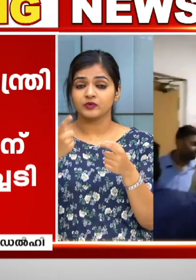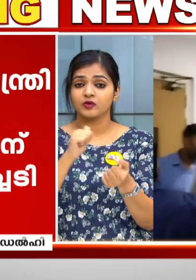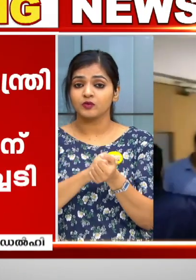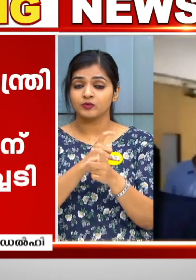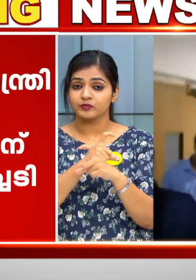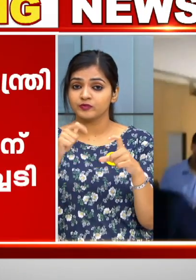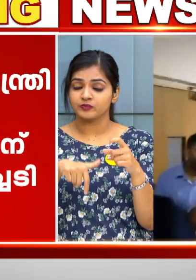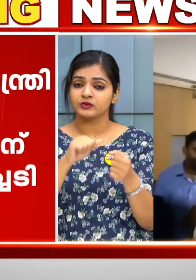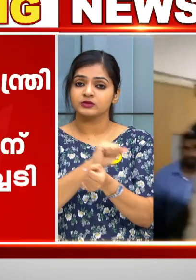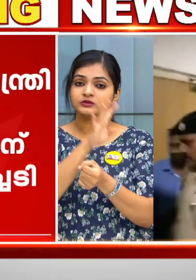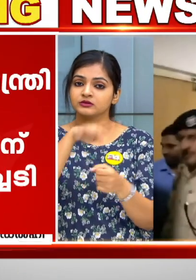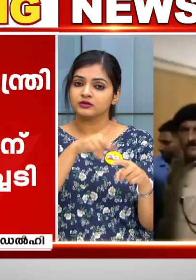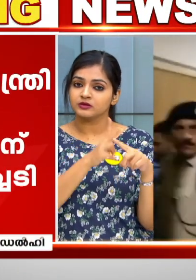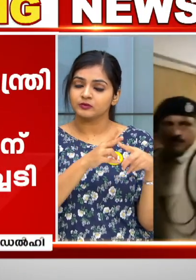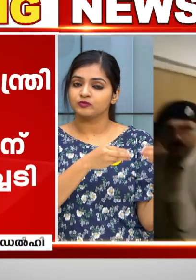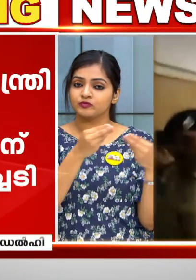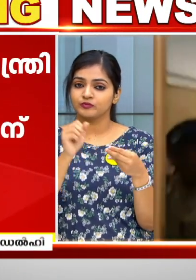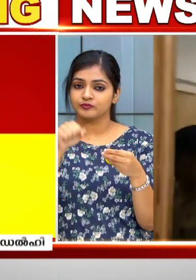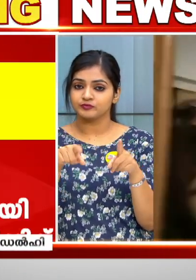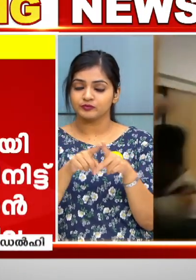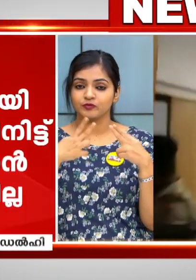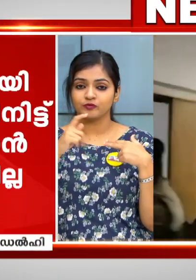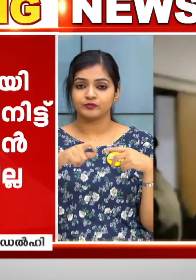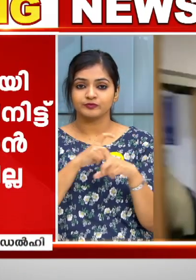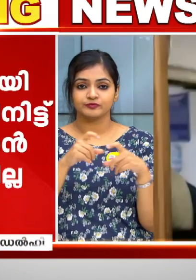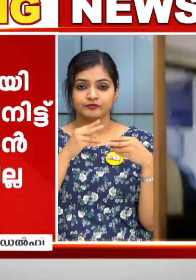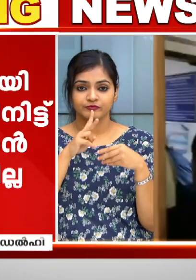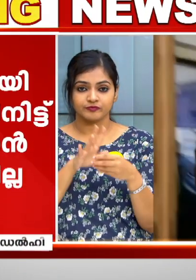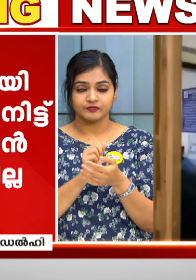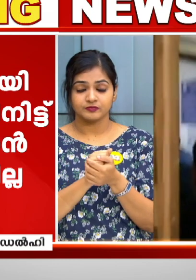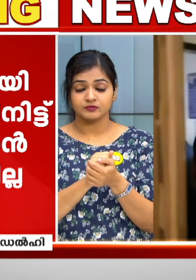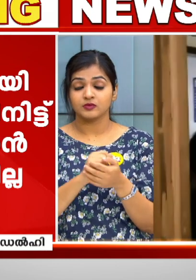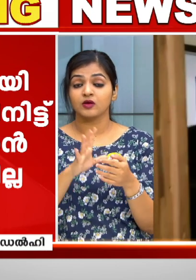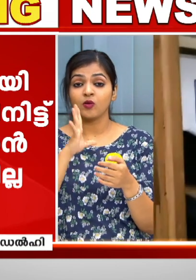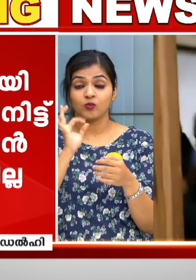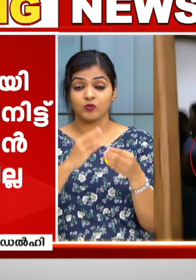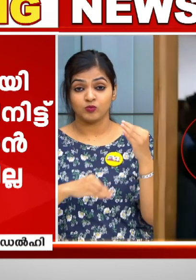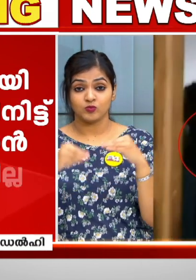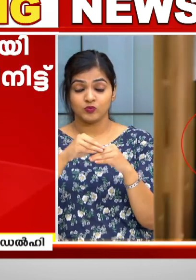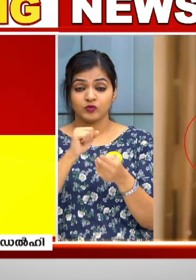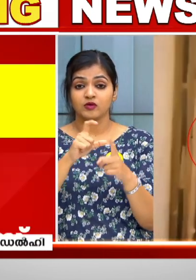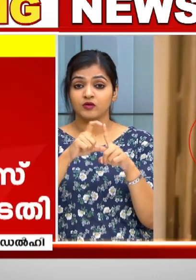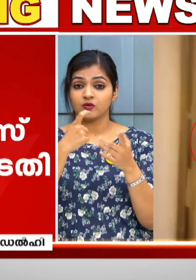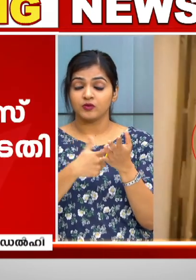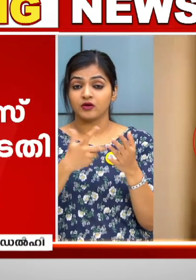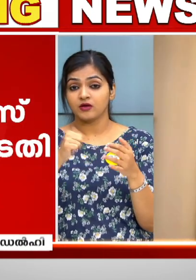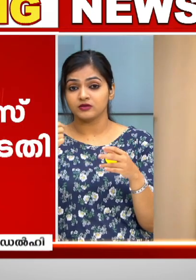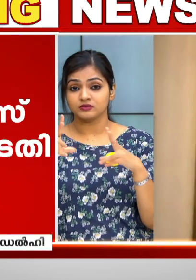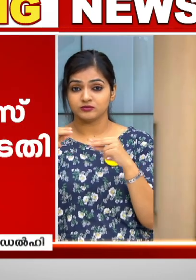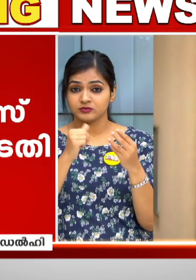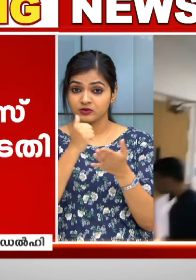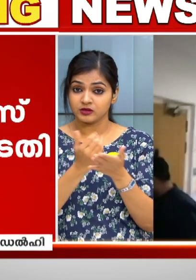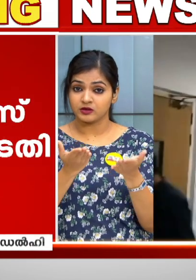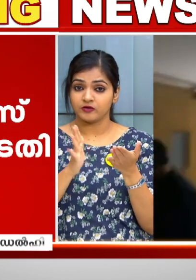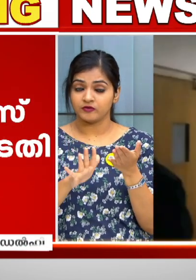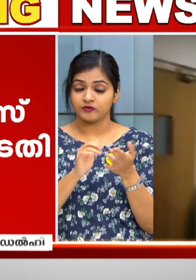ജയിലിൽ നിന്നും ലഭ്യമാക്കും എന്നാണ് കോടതി വ്യക്തമാക്കിയിരിക്കുന്നത്. പ്രത്യേക ചികിത്സയോ മറ്റ് ഡോക്ടർമാരുമായി സംസാരിക്കേണ്ടതോ ഉണ്ടെങ്കിൽ